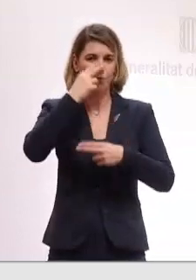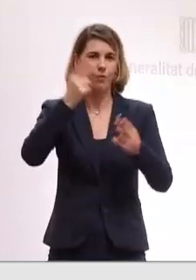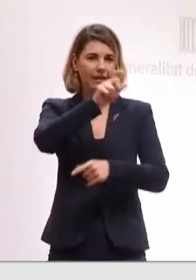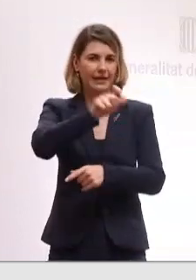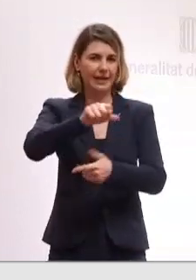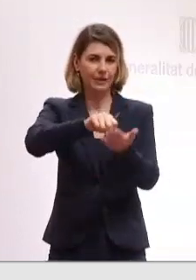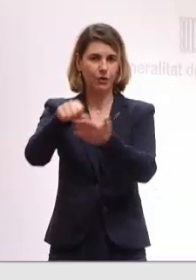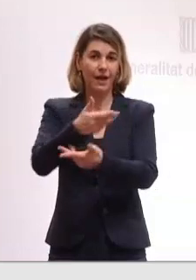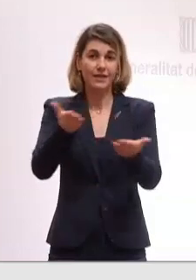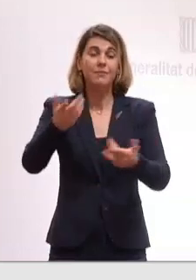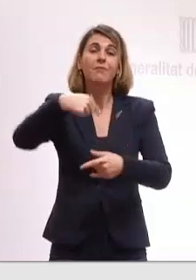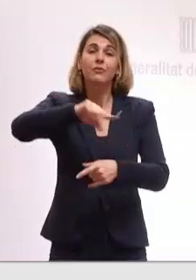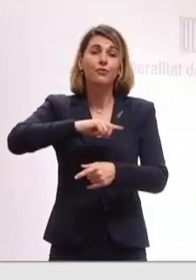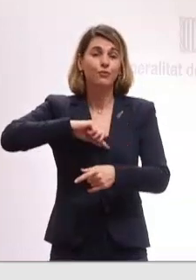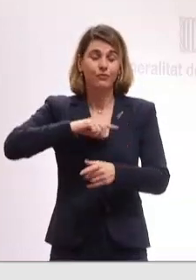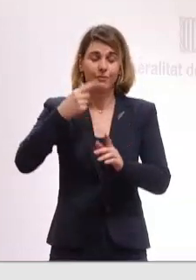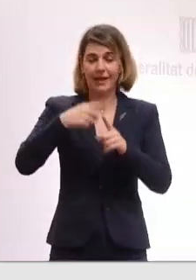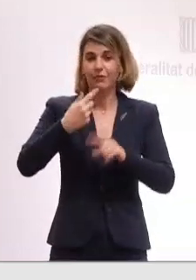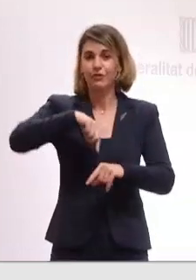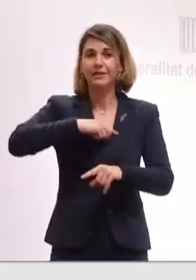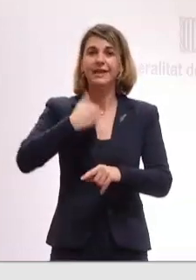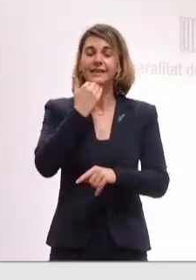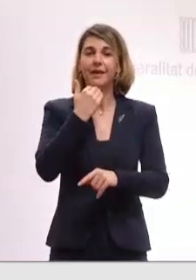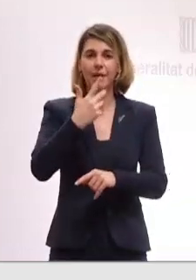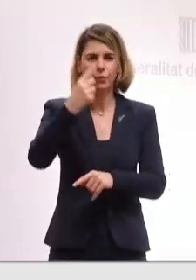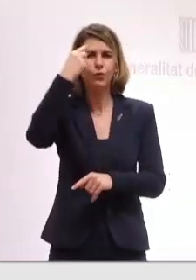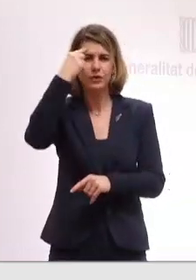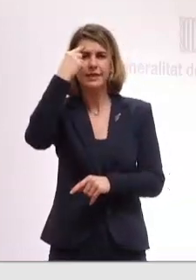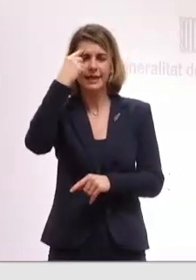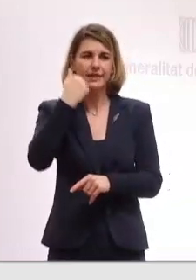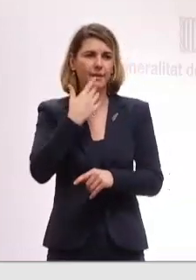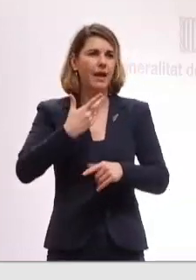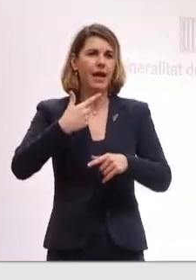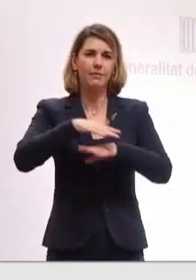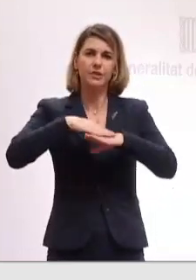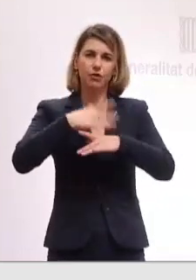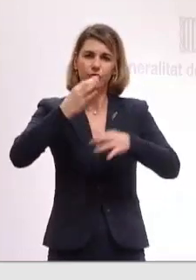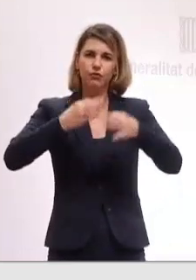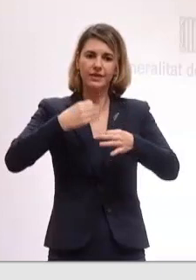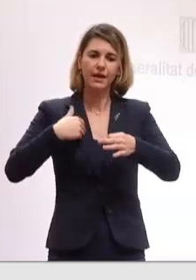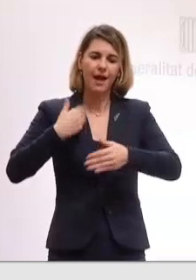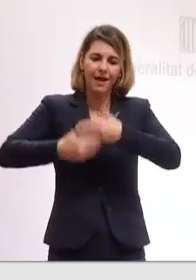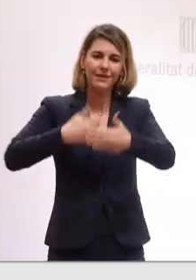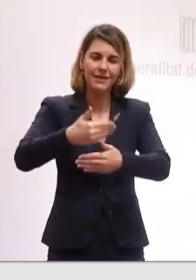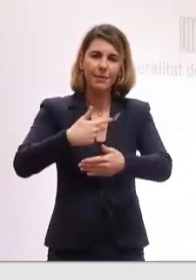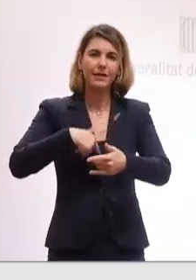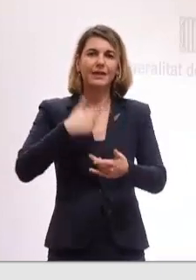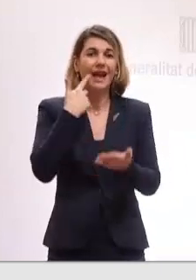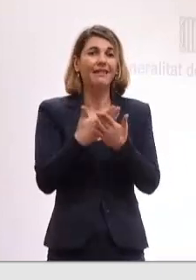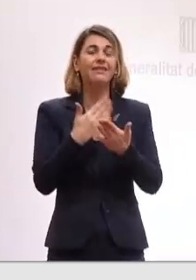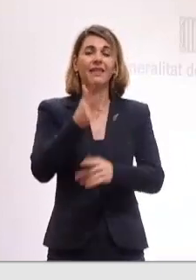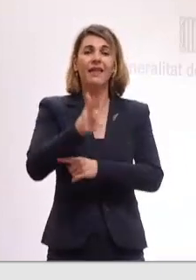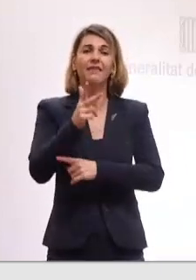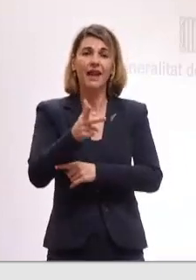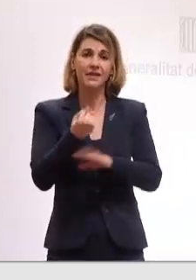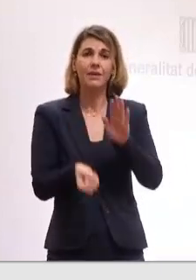som conscients que un bon funcionament de l'administració de justícia ens farà avançar en la garantia de drets, en la